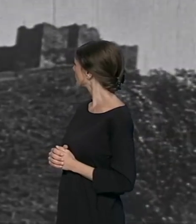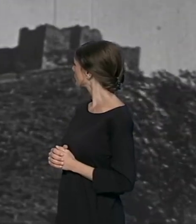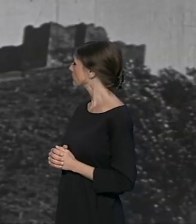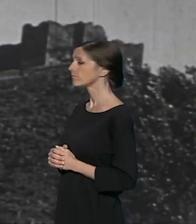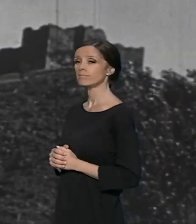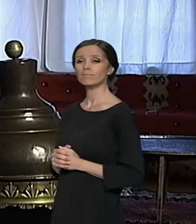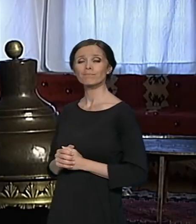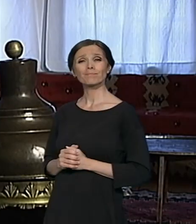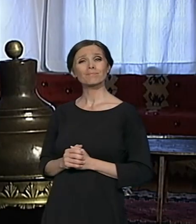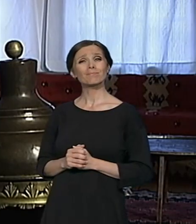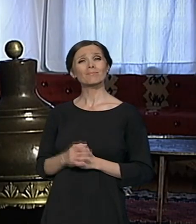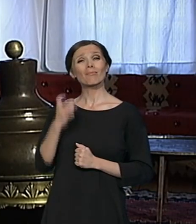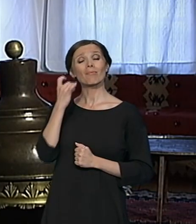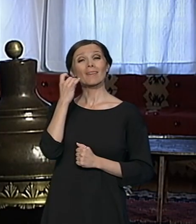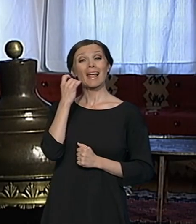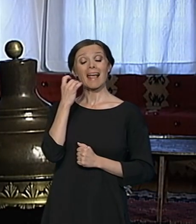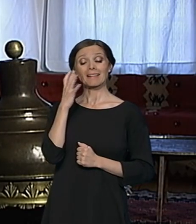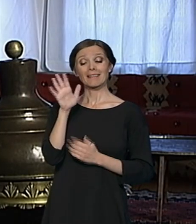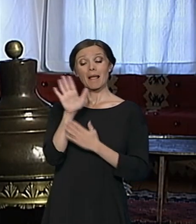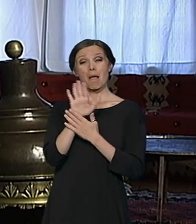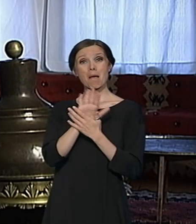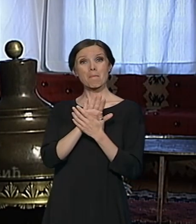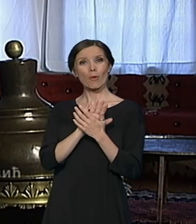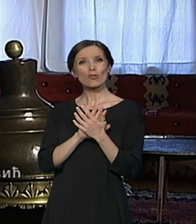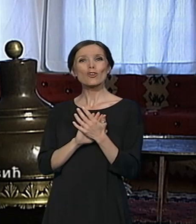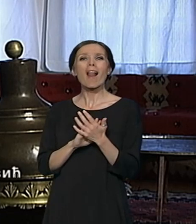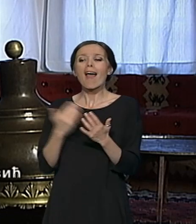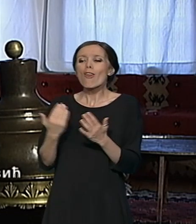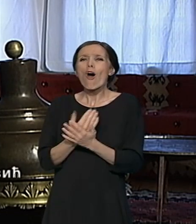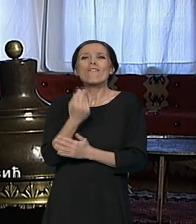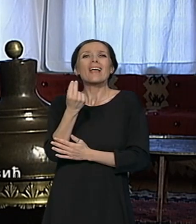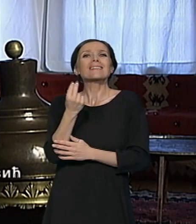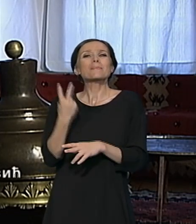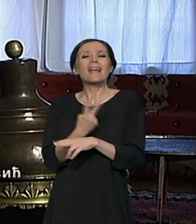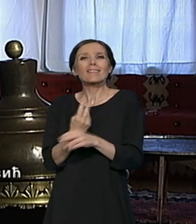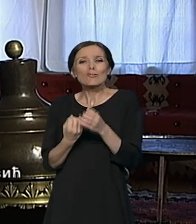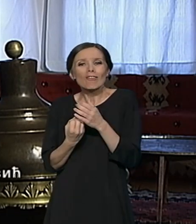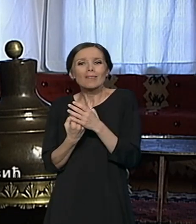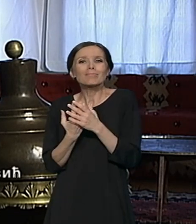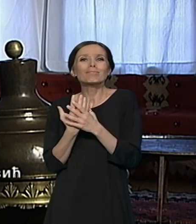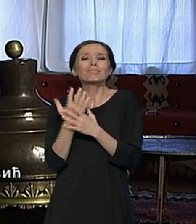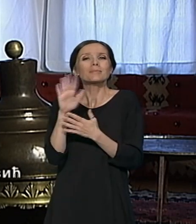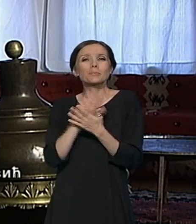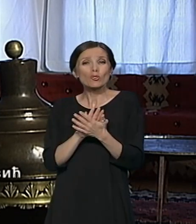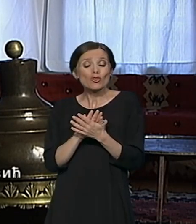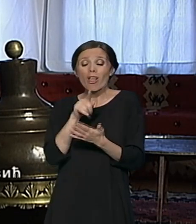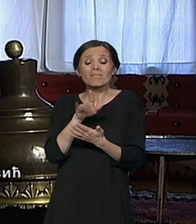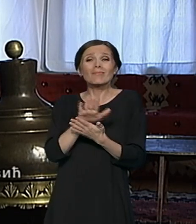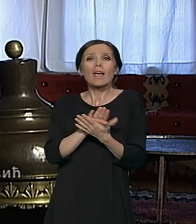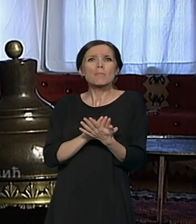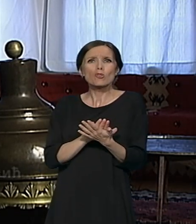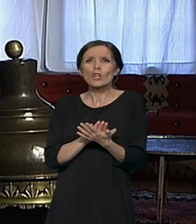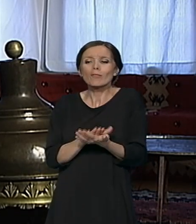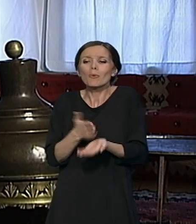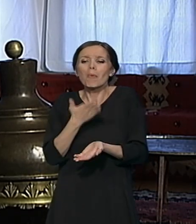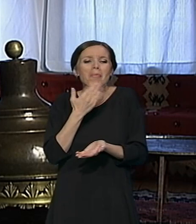Kada je počela da se stvara nova srpska država, ona je stvorena kao društvo u kome nije bilo ni